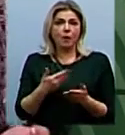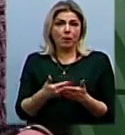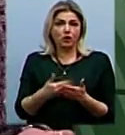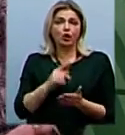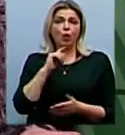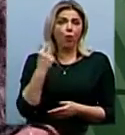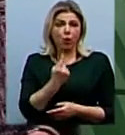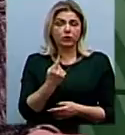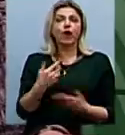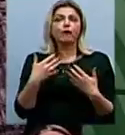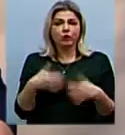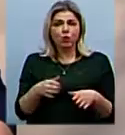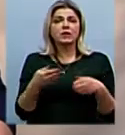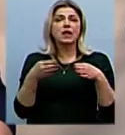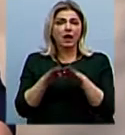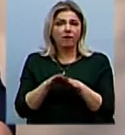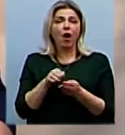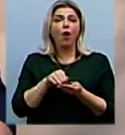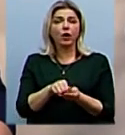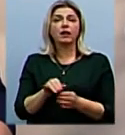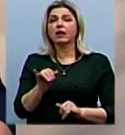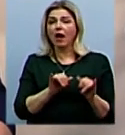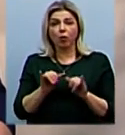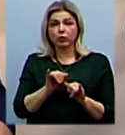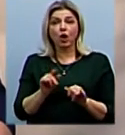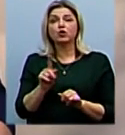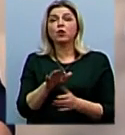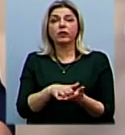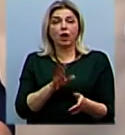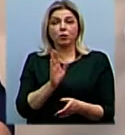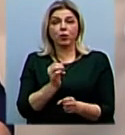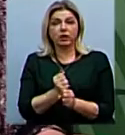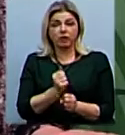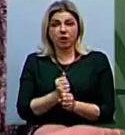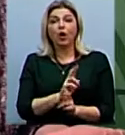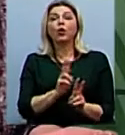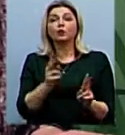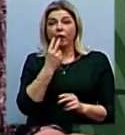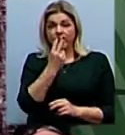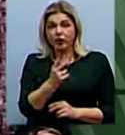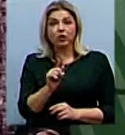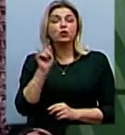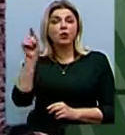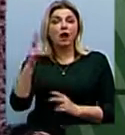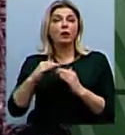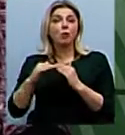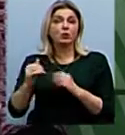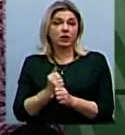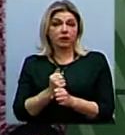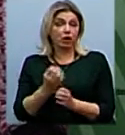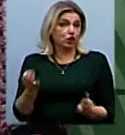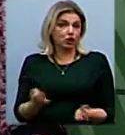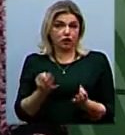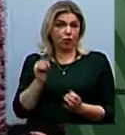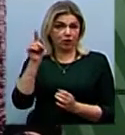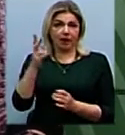все закрываем, хранить больше негде. В общем, что мы будем делать дальше? Кто-нибудь видел вообще, что на том пустыре делается? Ничего на том